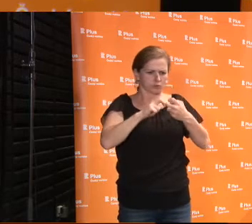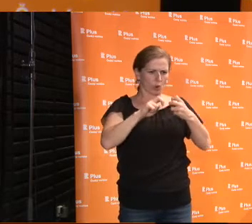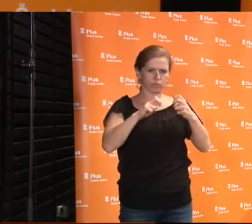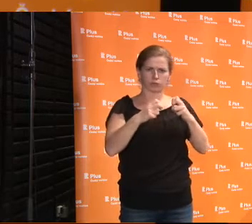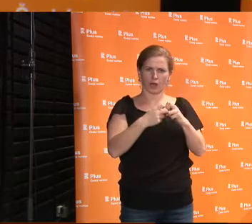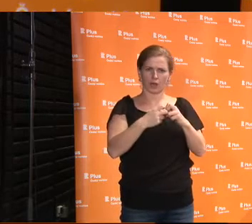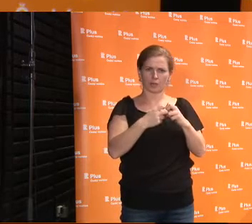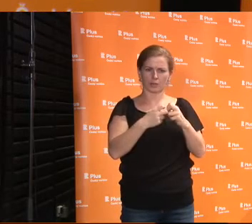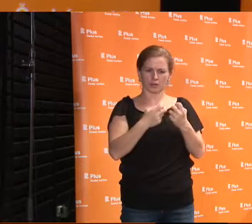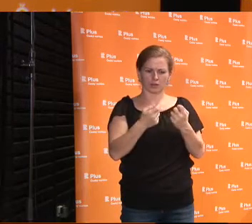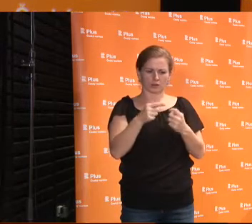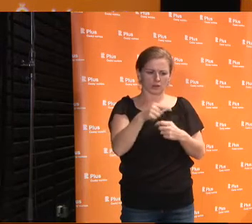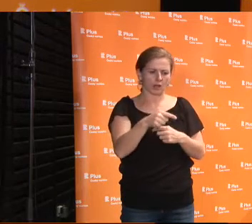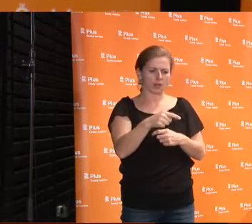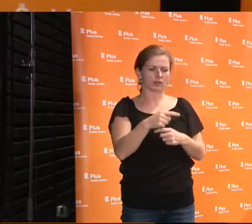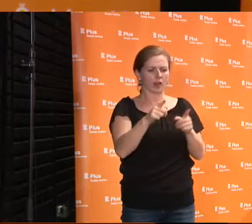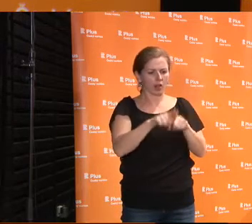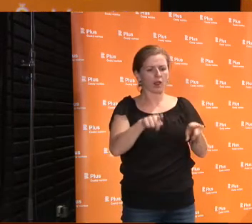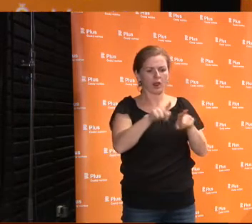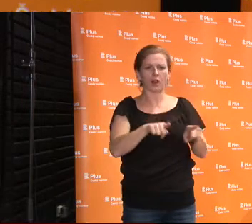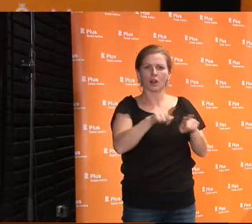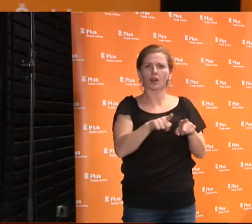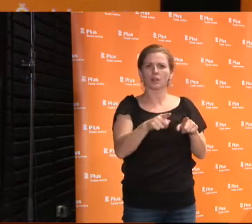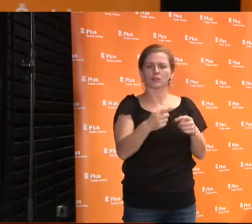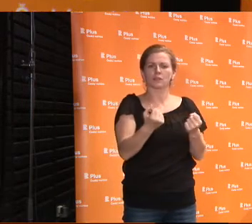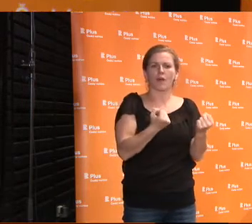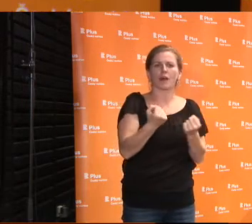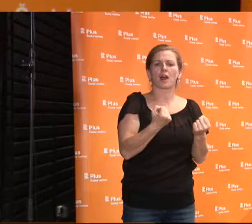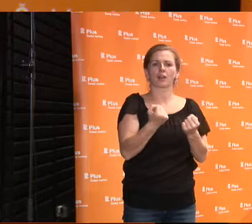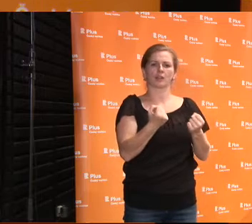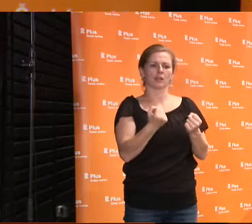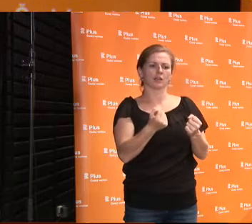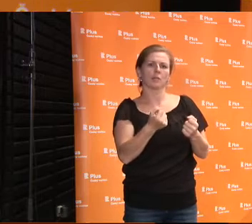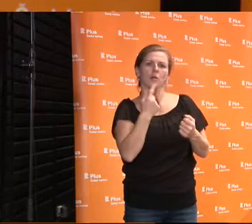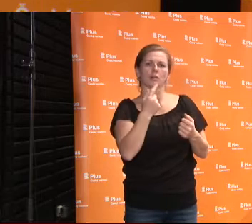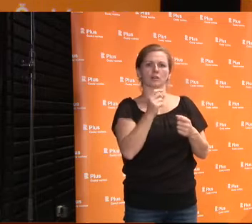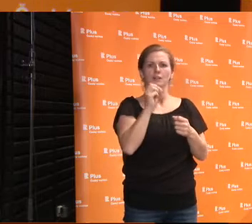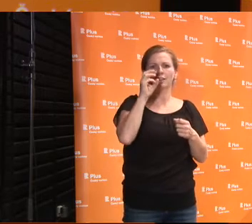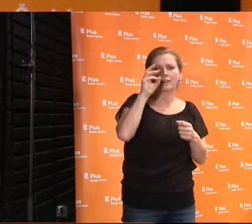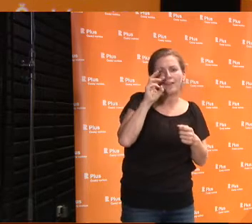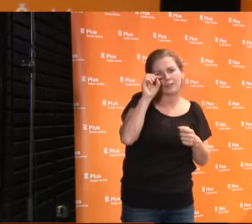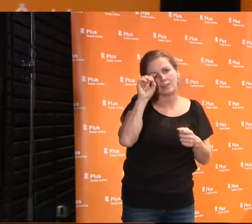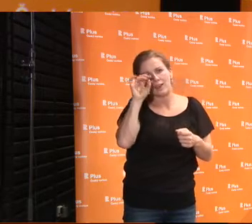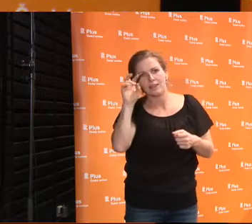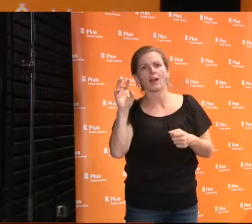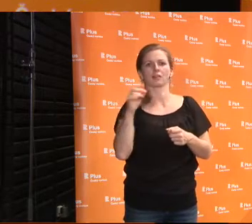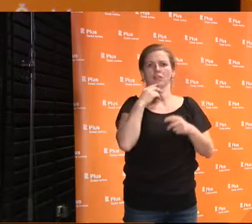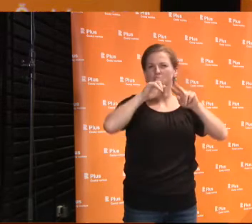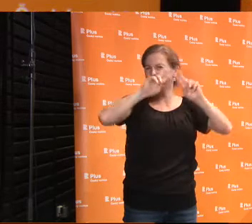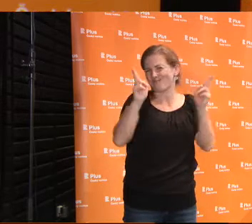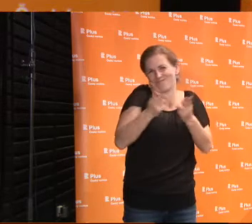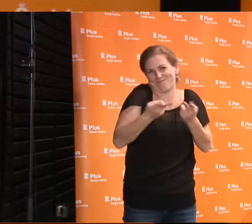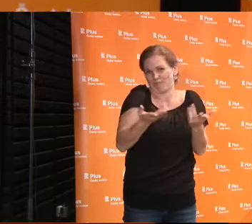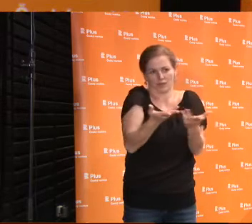jako třeba ve zvládání, řekněme rutinním zvládání nebo ovládání digitálního světa jako takového. Ono to pod